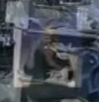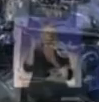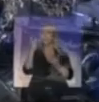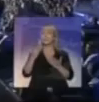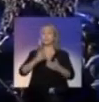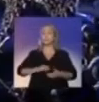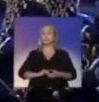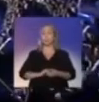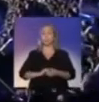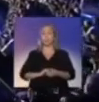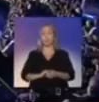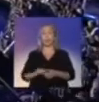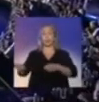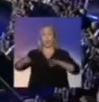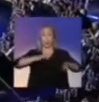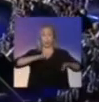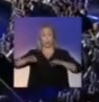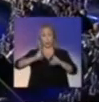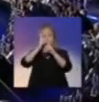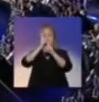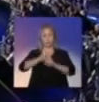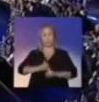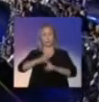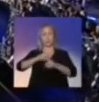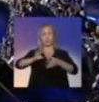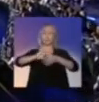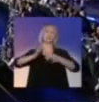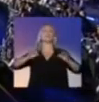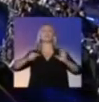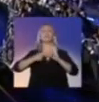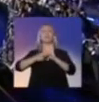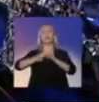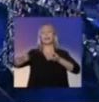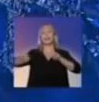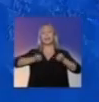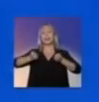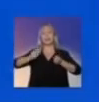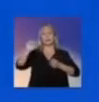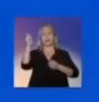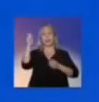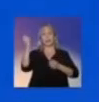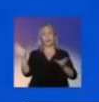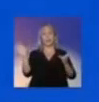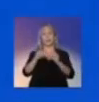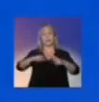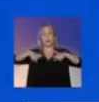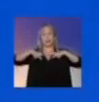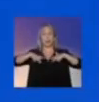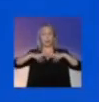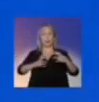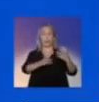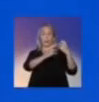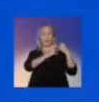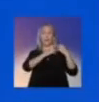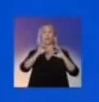ΔΕΔΙΕΜ. Σε αυτό που όμως κλείνω και επαναφέρω στην κουβέντα είναι αυτές οι αόριστες αναφορές για τη μεταλιγνητική εποχή και